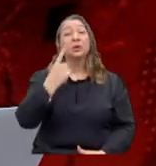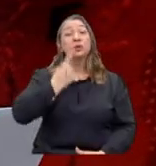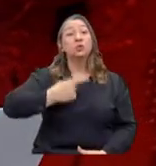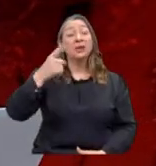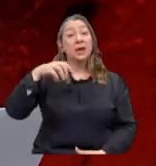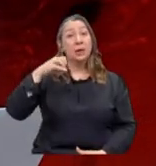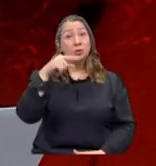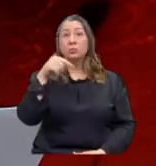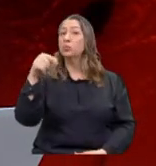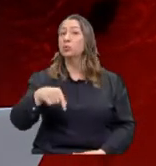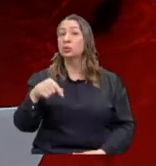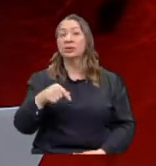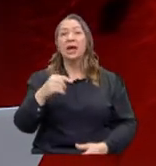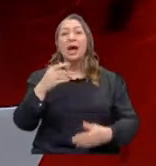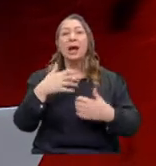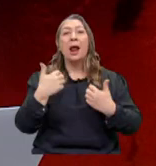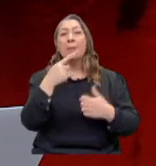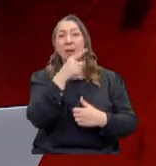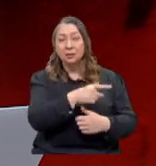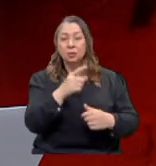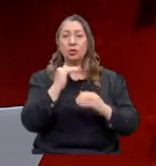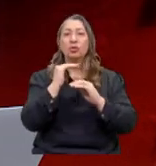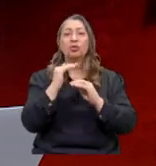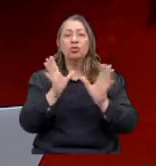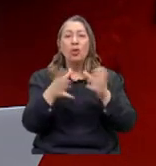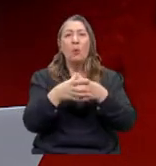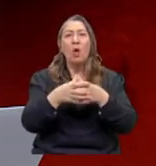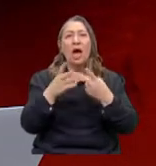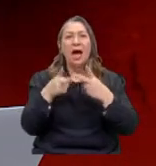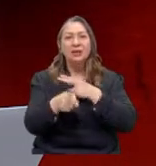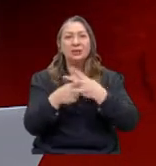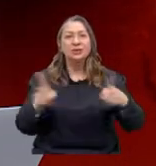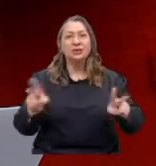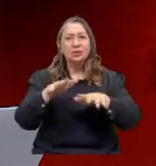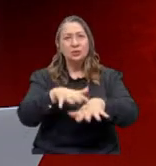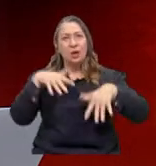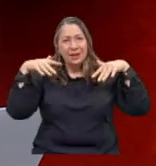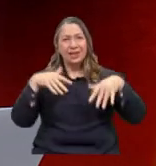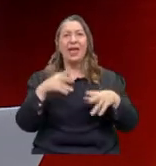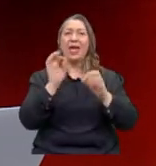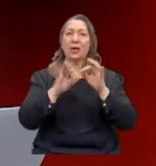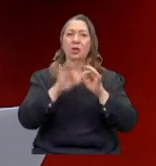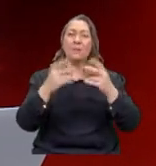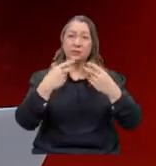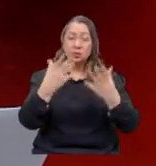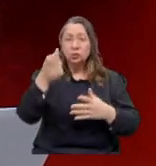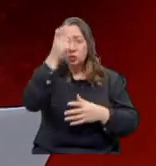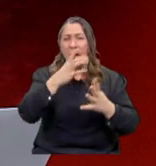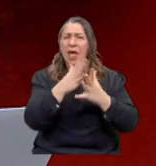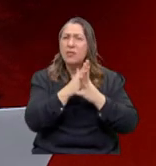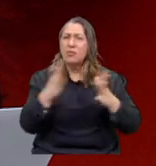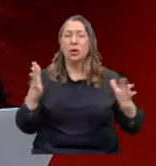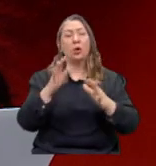Cumhurbaşkanı Erdoğan bugün Karaman'daydı. Toplu açılış töreninde ekonomi mesajları verdi. Türkiye'yi dünyanın en büyük